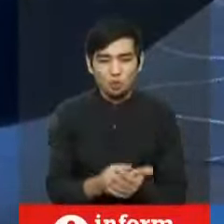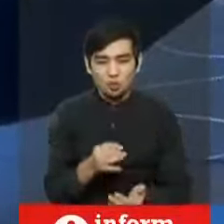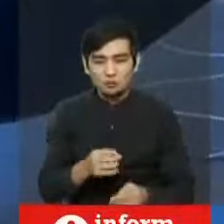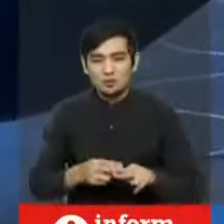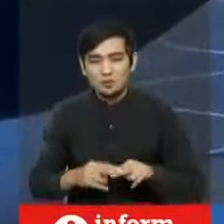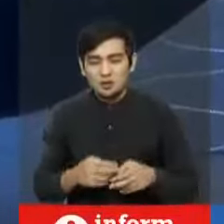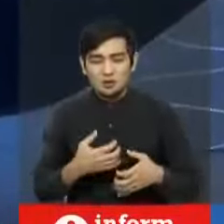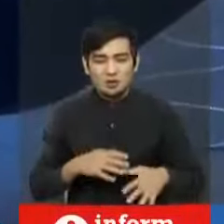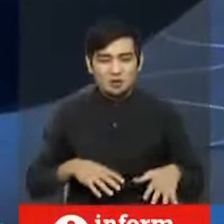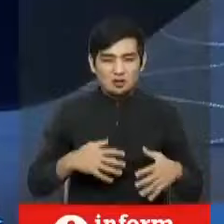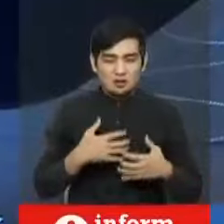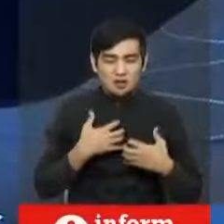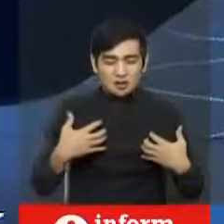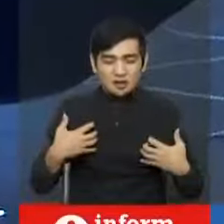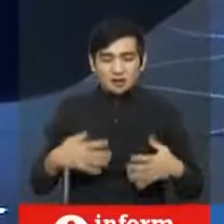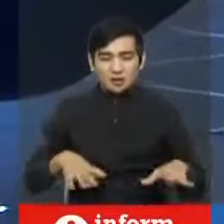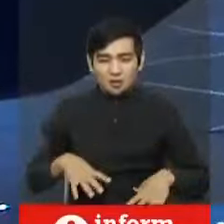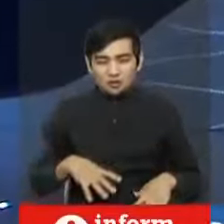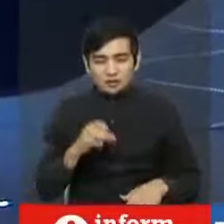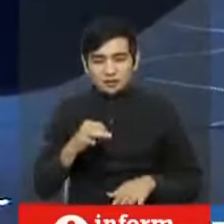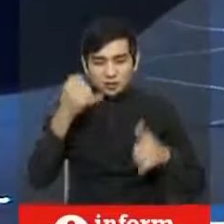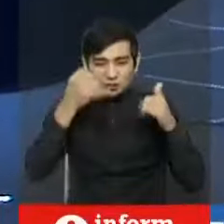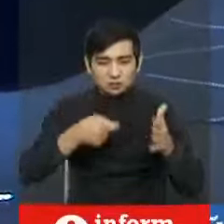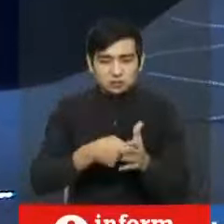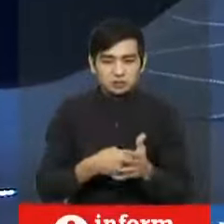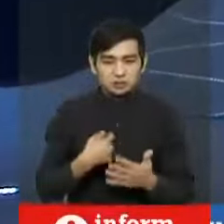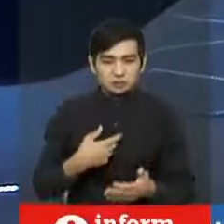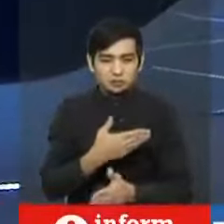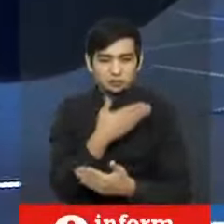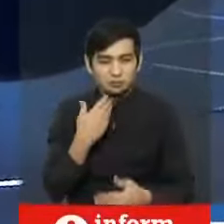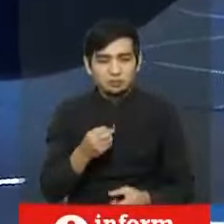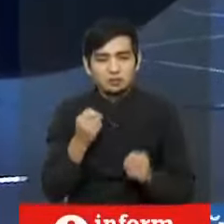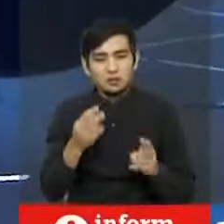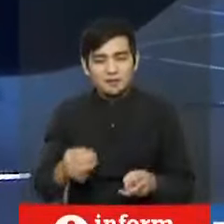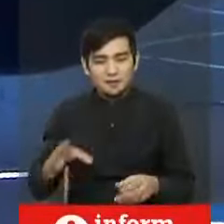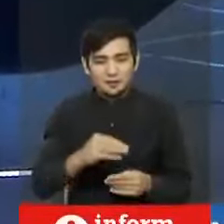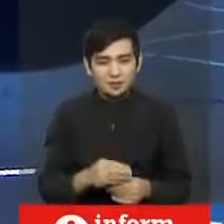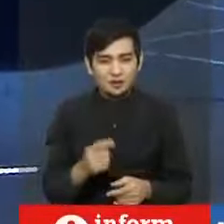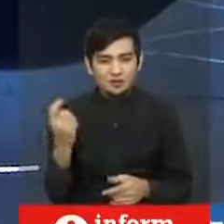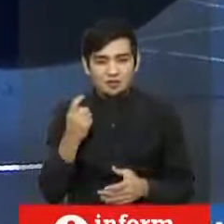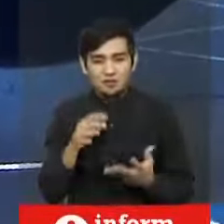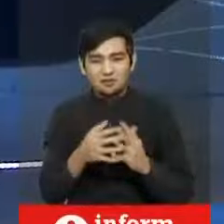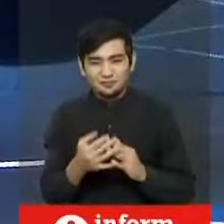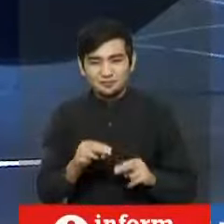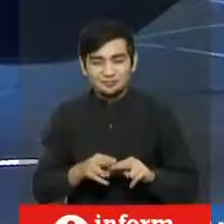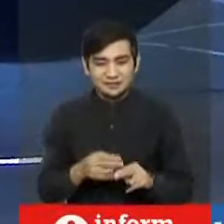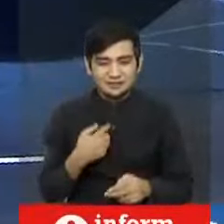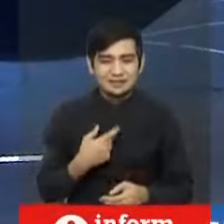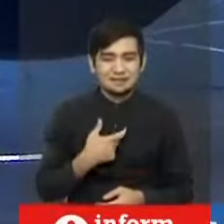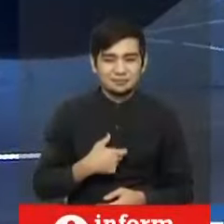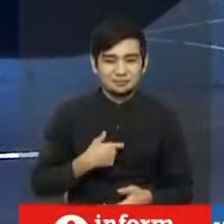лошадей. Погода усугубила ситуацию. Из-за толстого слоя снега животные на выпасе не могут добывать себе подножный